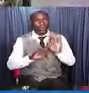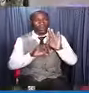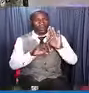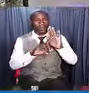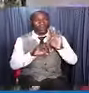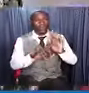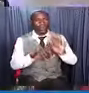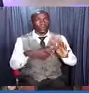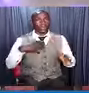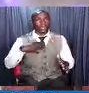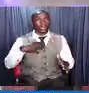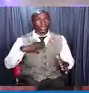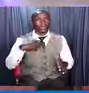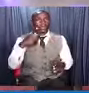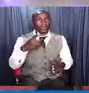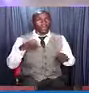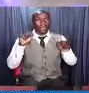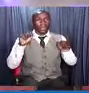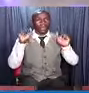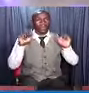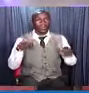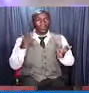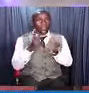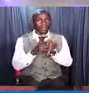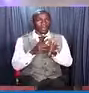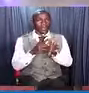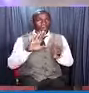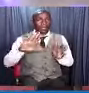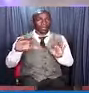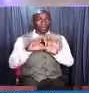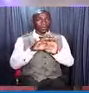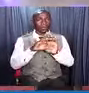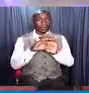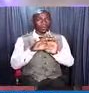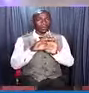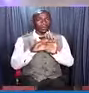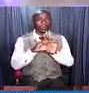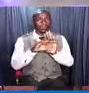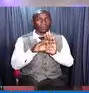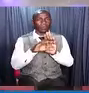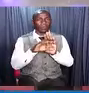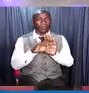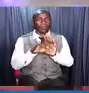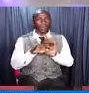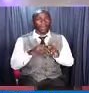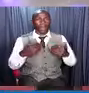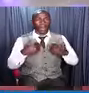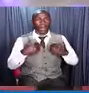kwangu, the work of God to manifest himself wewe to you and I, kushika amri yake, being able to keep his commands, ujaliwe tu